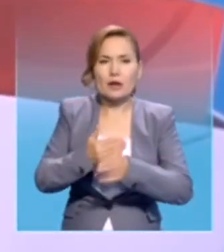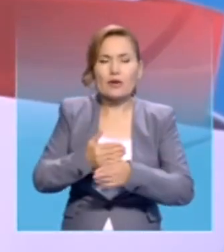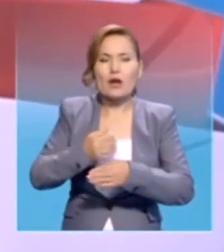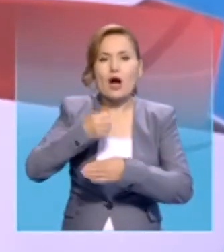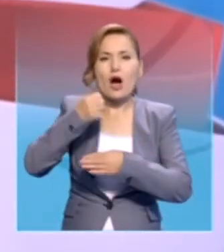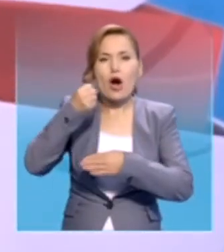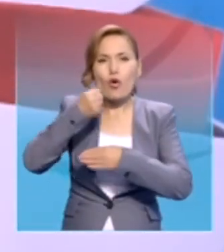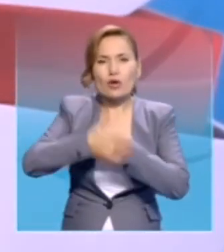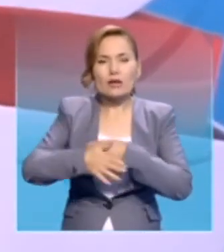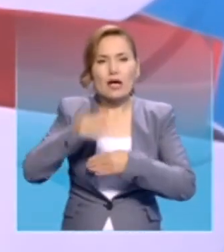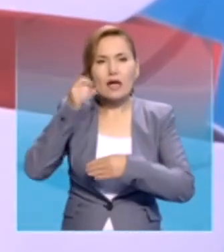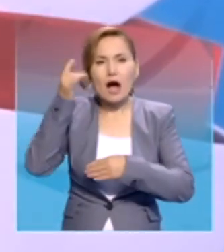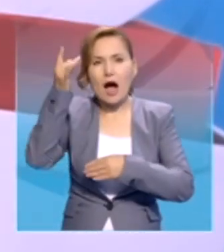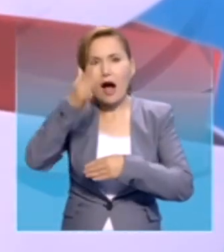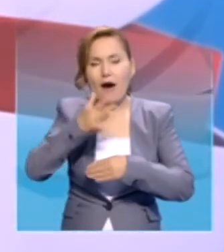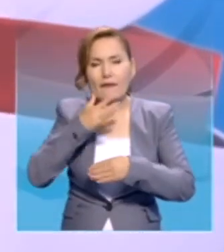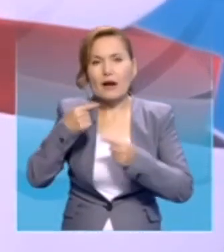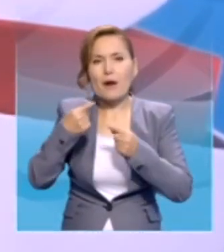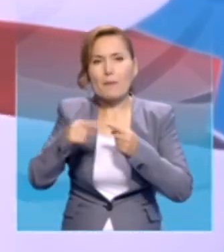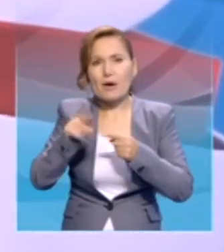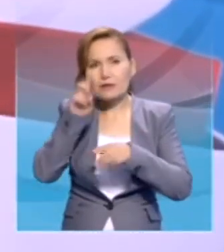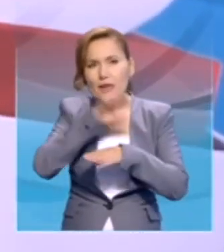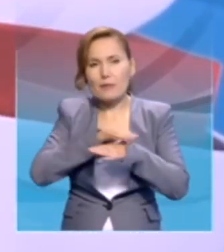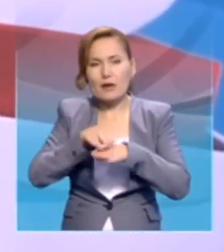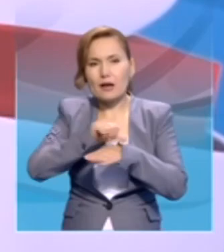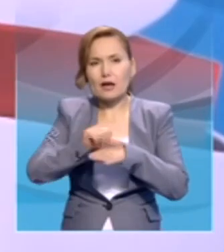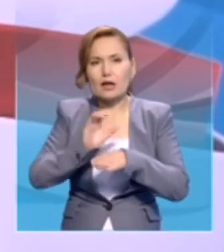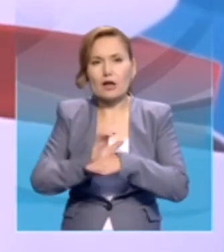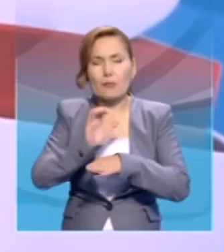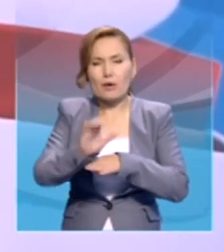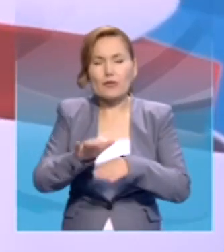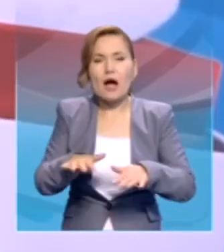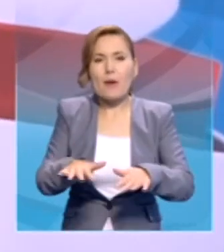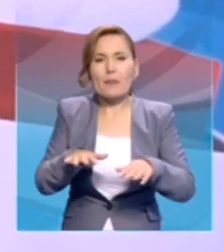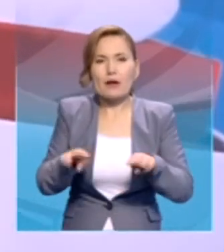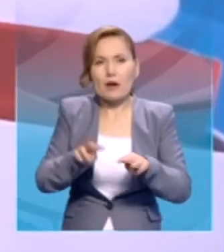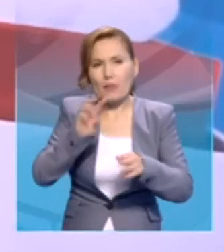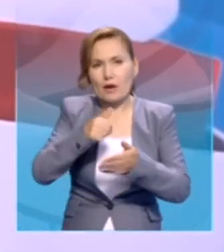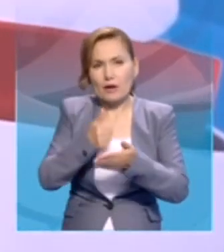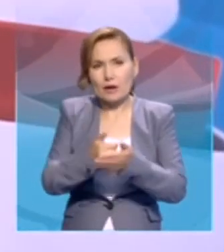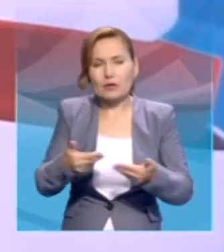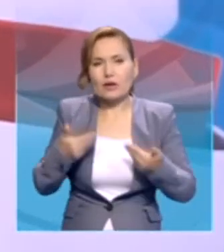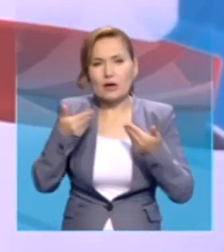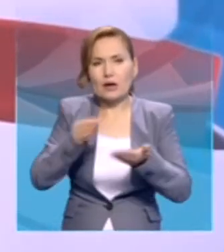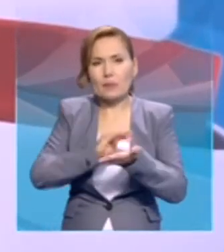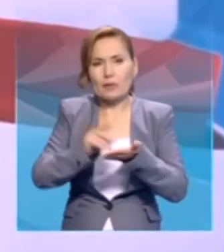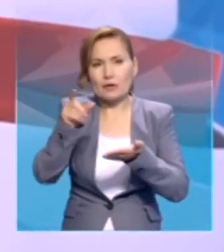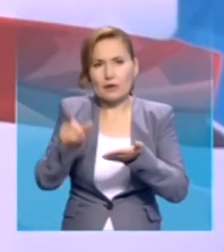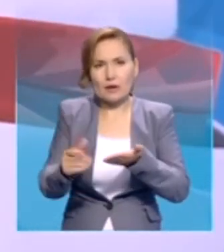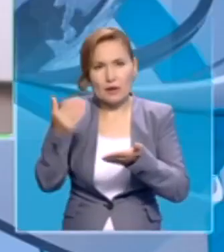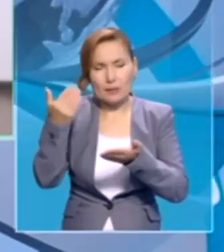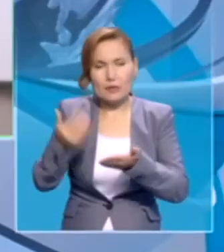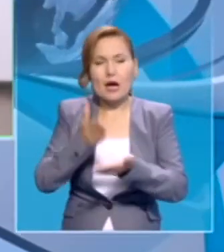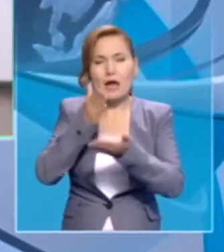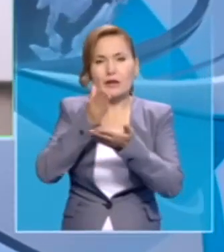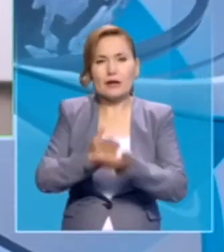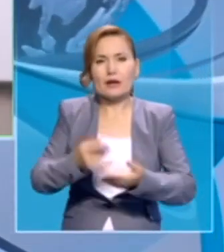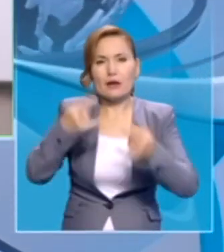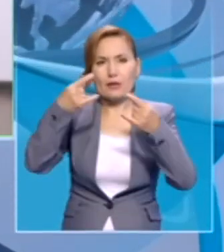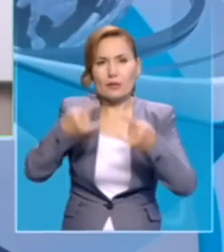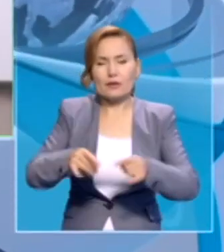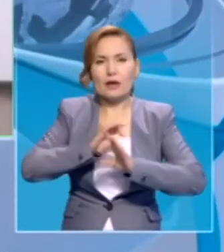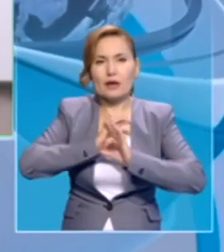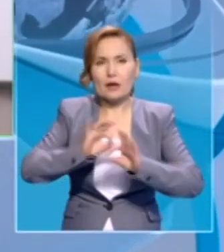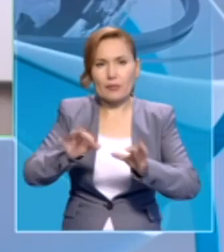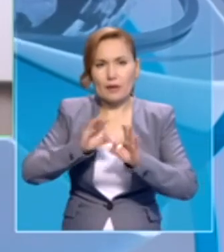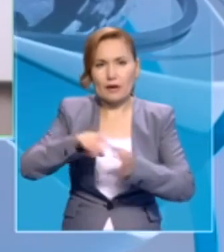Орталық Африка және басқа бірнеше елге жіберу жөніндегі ұсыныс парламентке мемлекет басшысынан түсті. Толығырақ студиямен тікелей эфирге қосылған тілшіміз